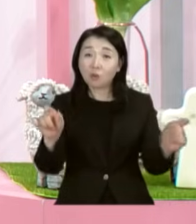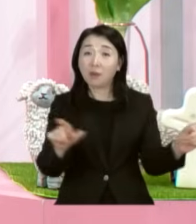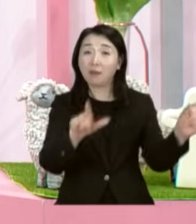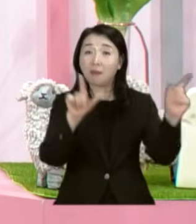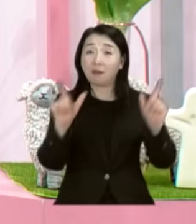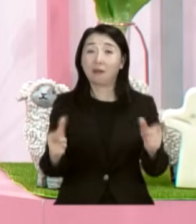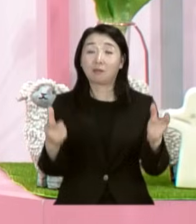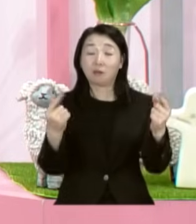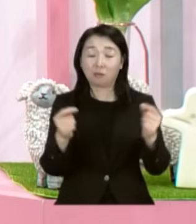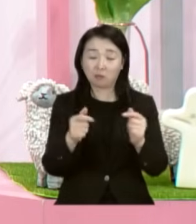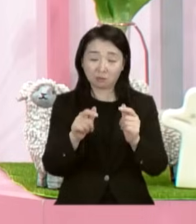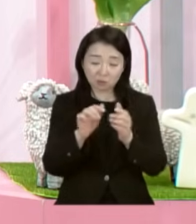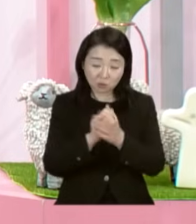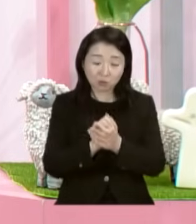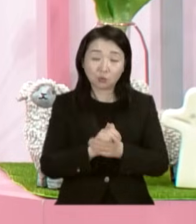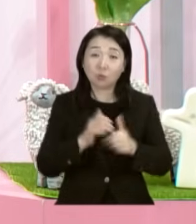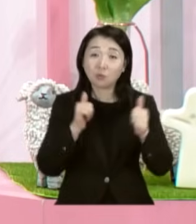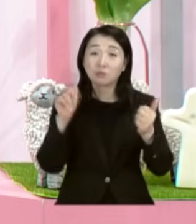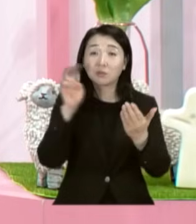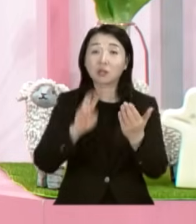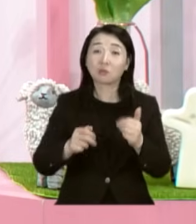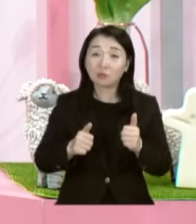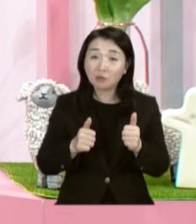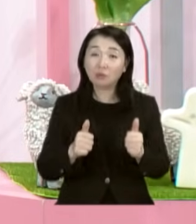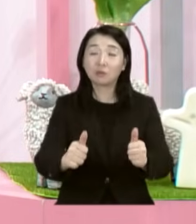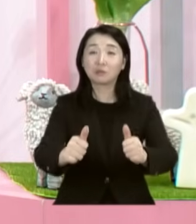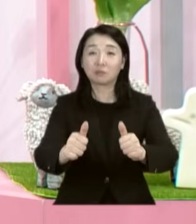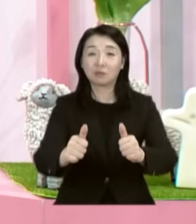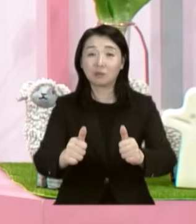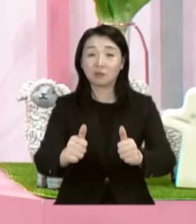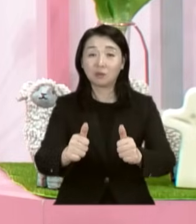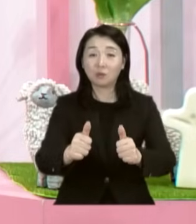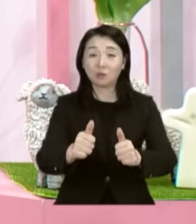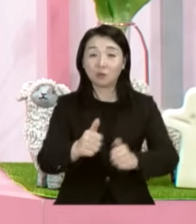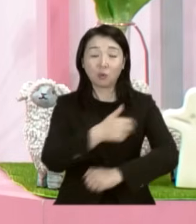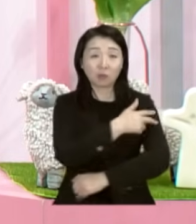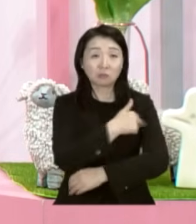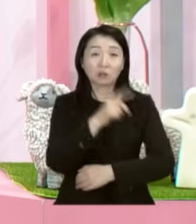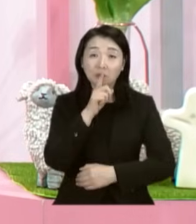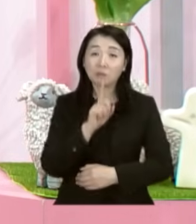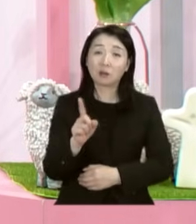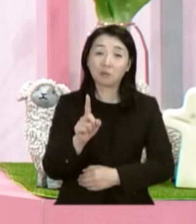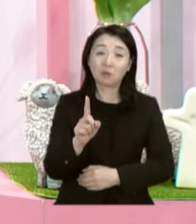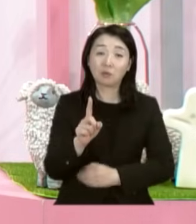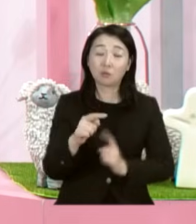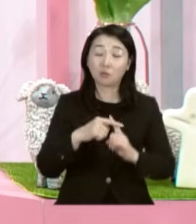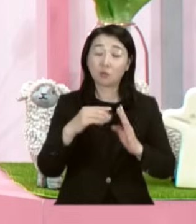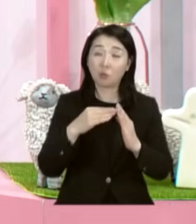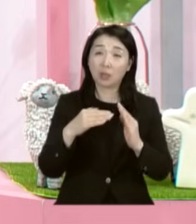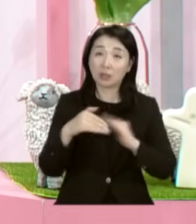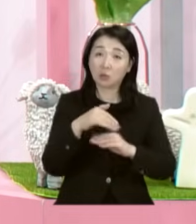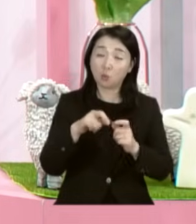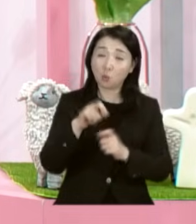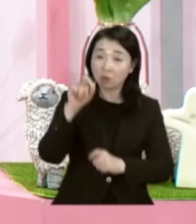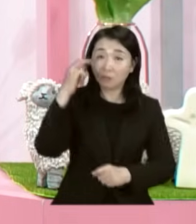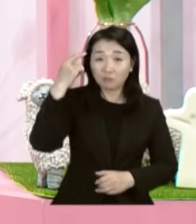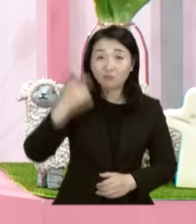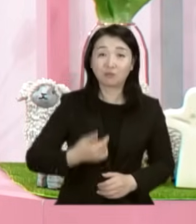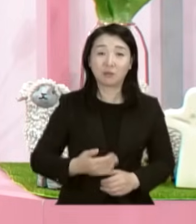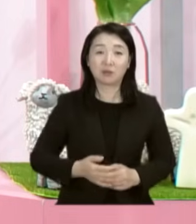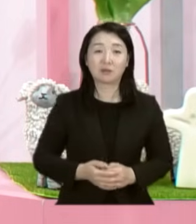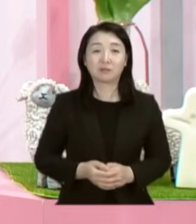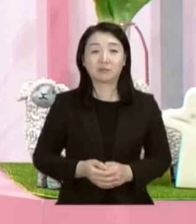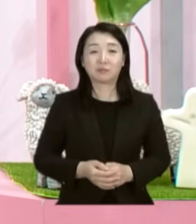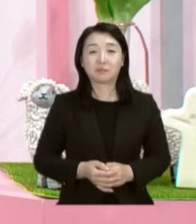오래한 것처럼 기도도 열심히 하고 찬양도 열심히 하고 하다 못해 집사님들이 교회 오래 다녔냐고 여쭤